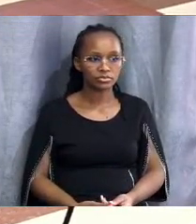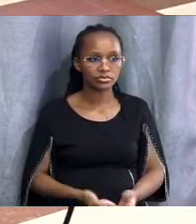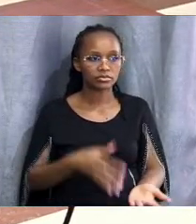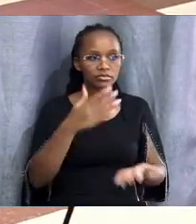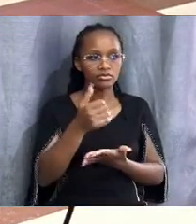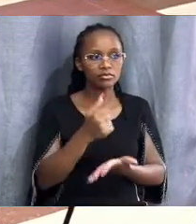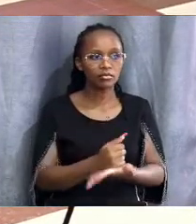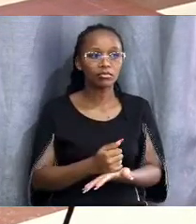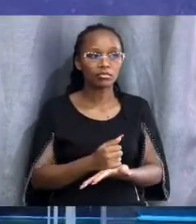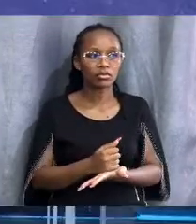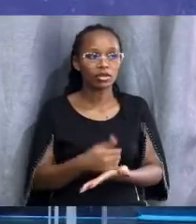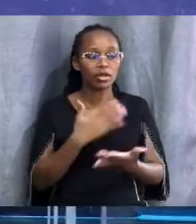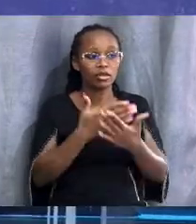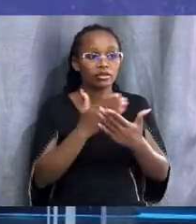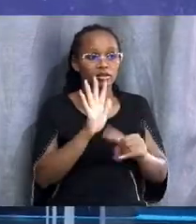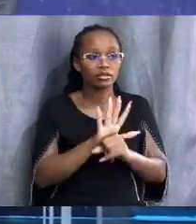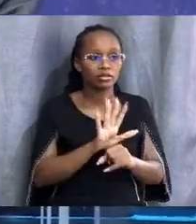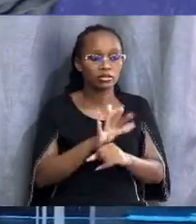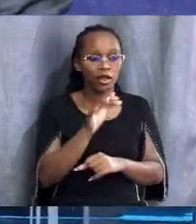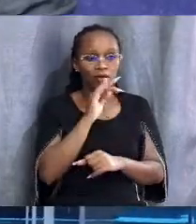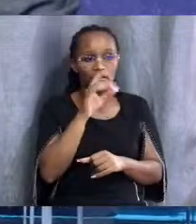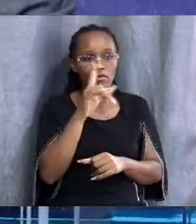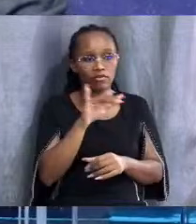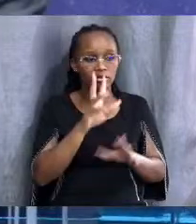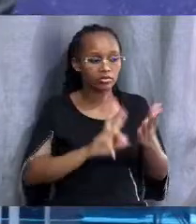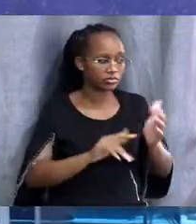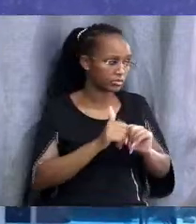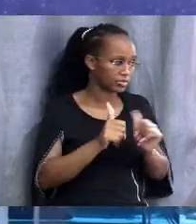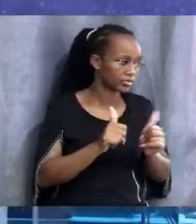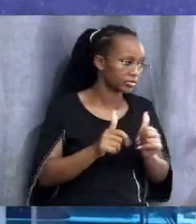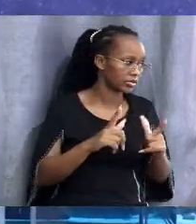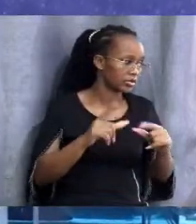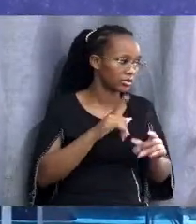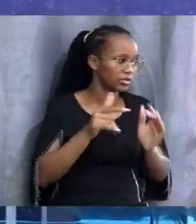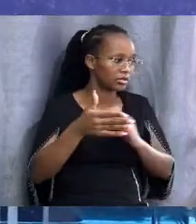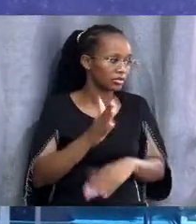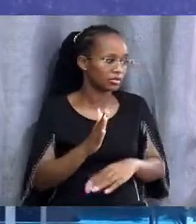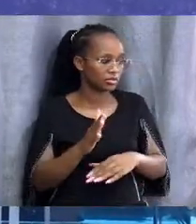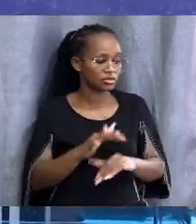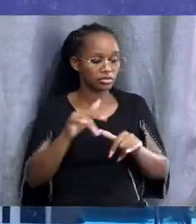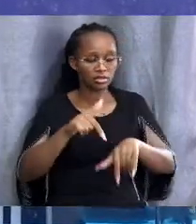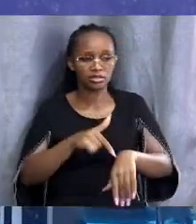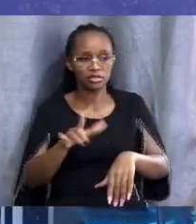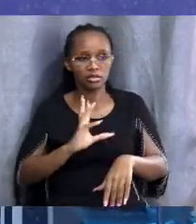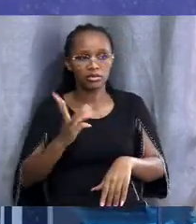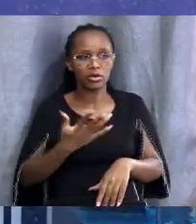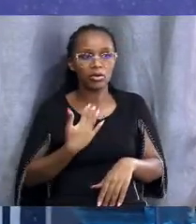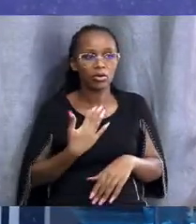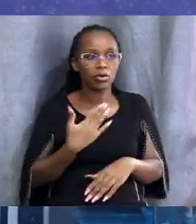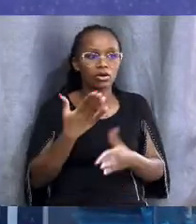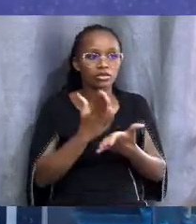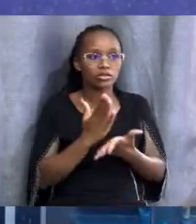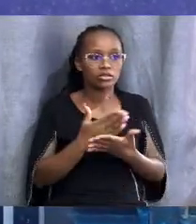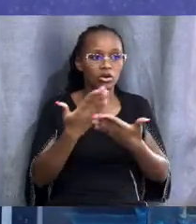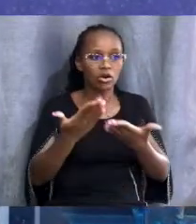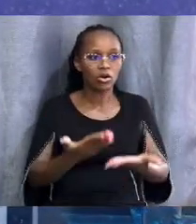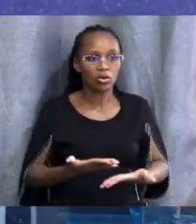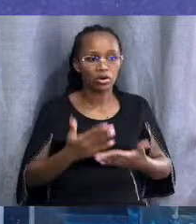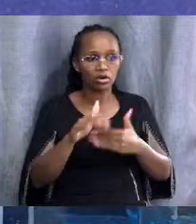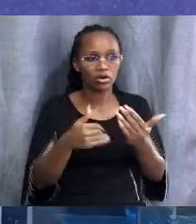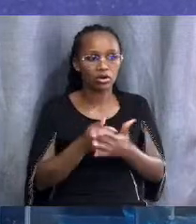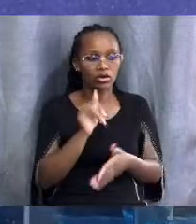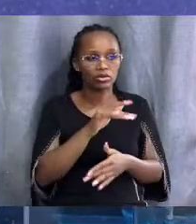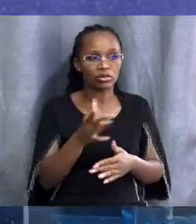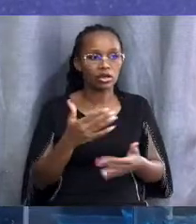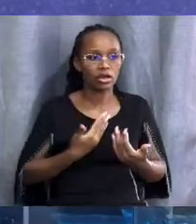Amen. Santi sana Elder kwa kutusomea neno la Mungu. Wakati huu tungetaka wale ambao